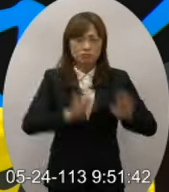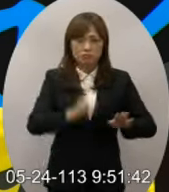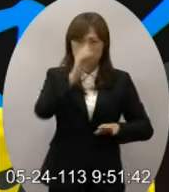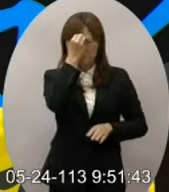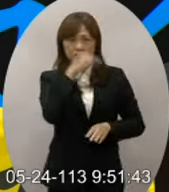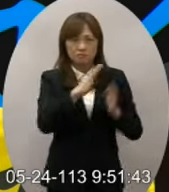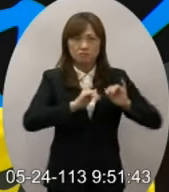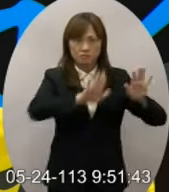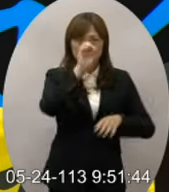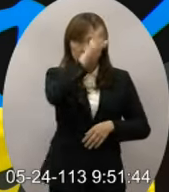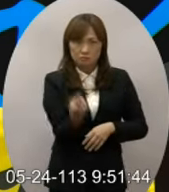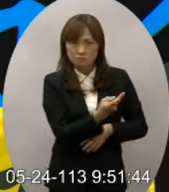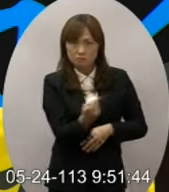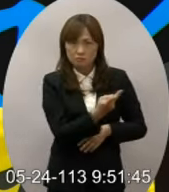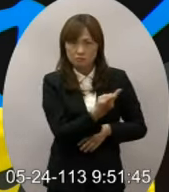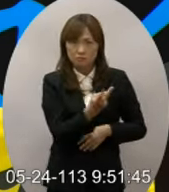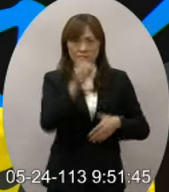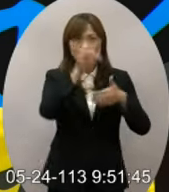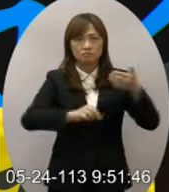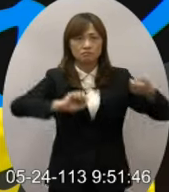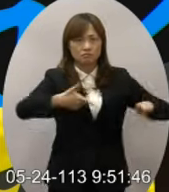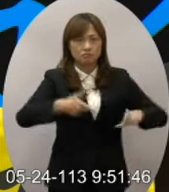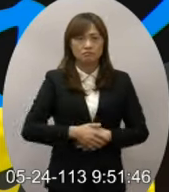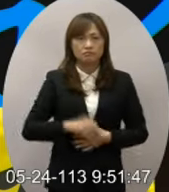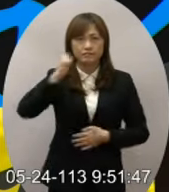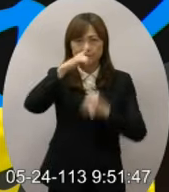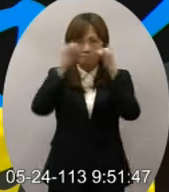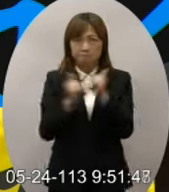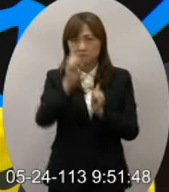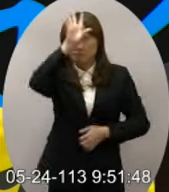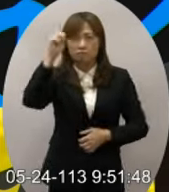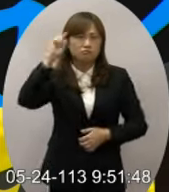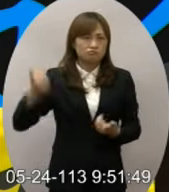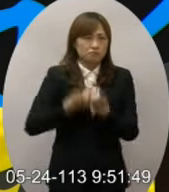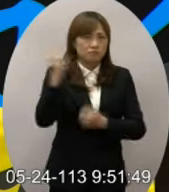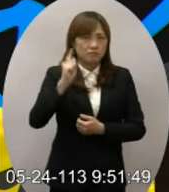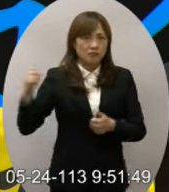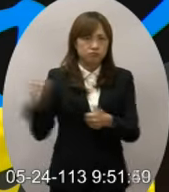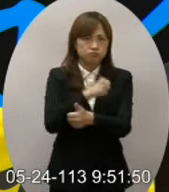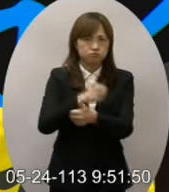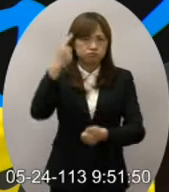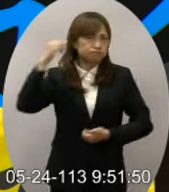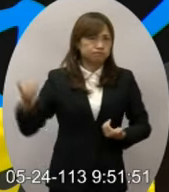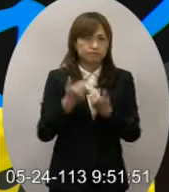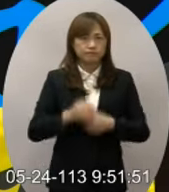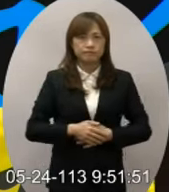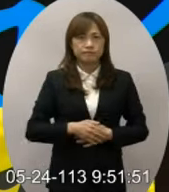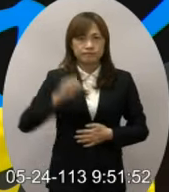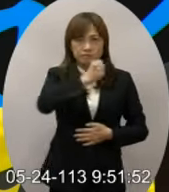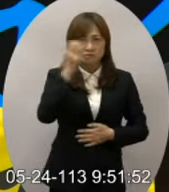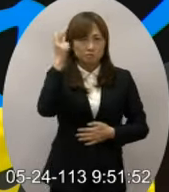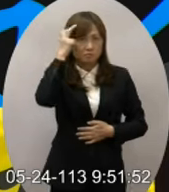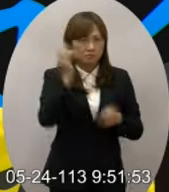是两套标准。台湾民众党反对暴力，台湾民众党坚